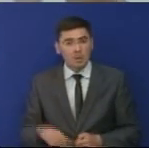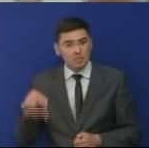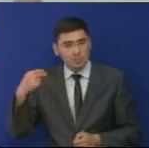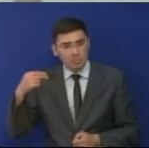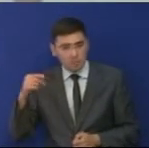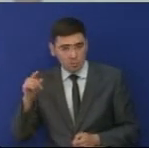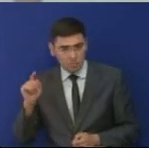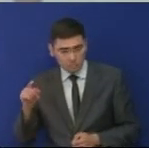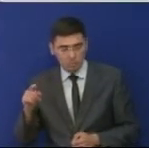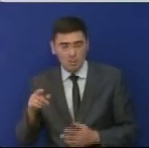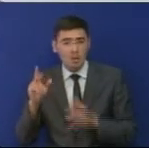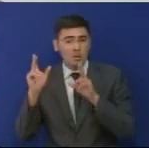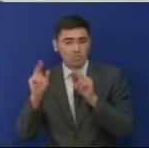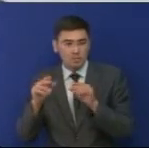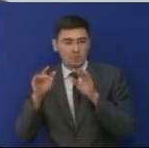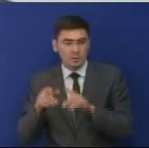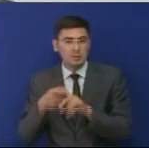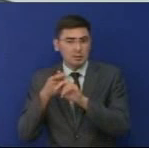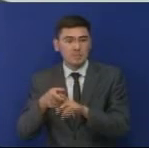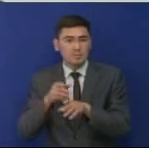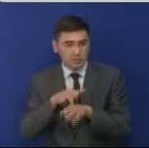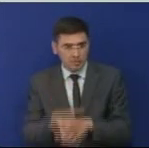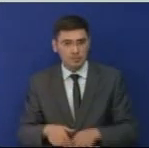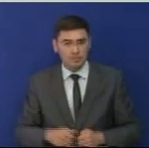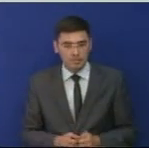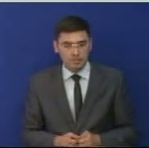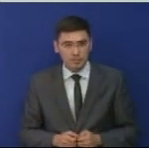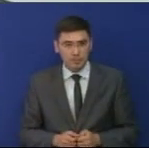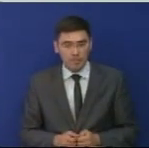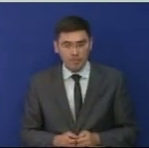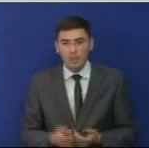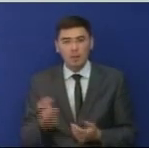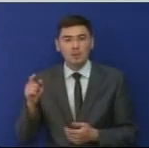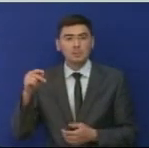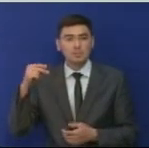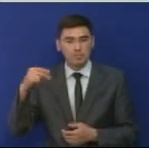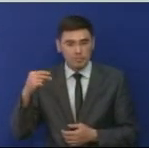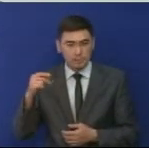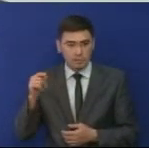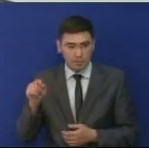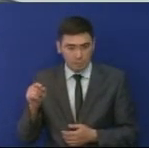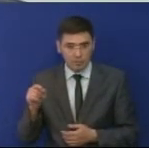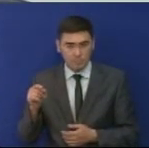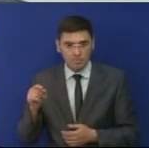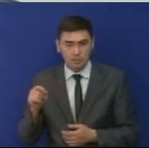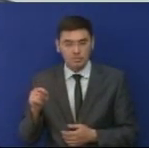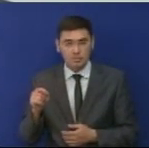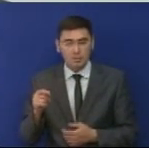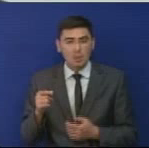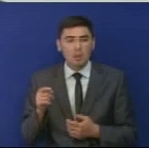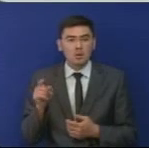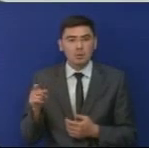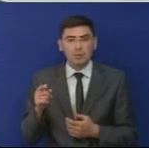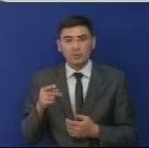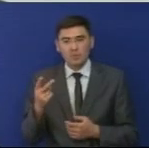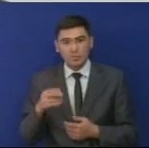Президент доказывает делом. Касым-Жомарт Кемелұлының жүйелі позициясы, сайлауалды кампаниясы кезінде анық байқалған. Оның